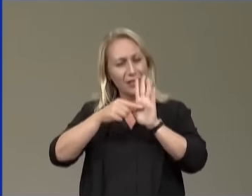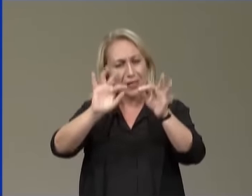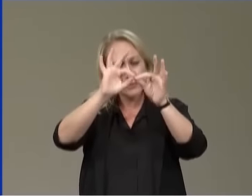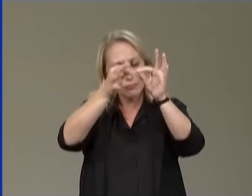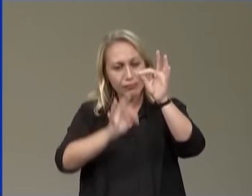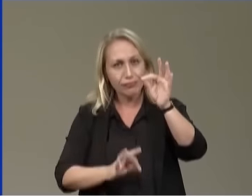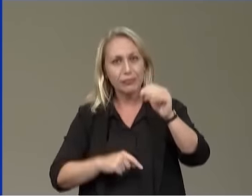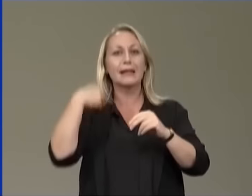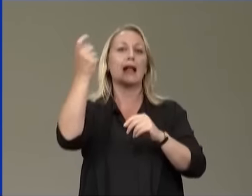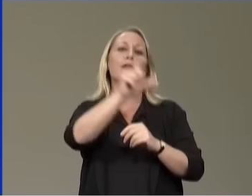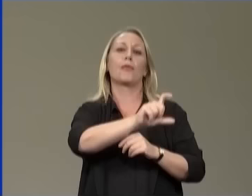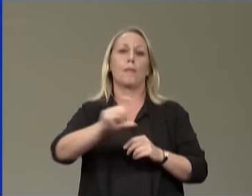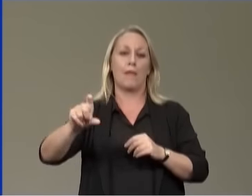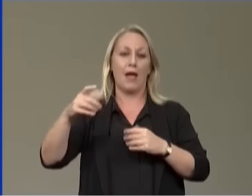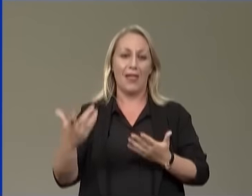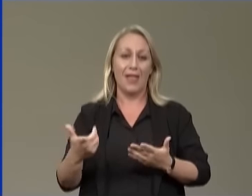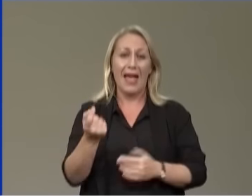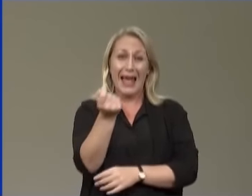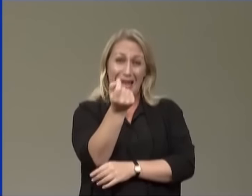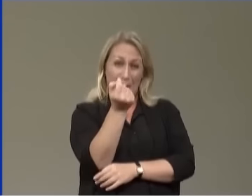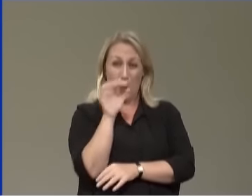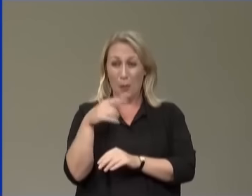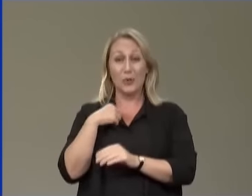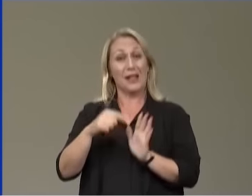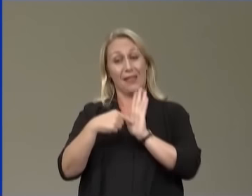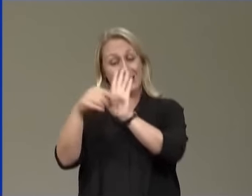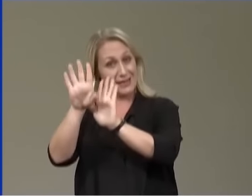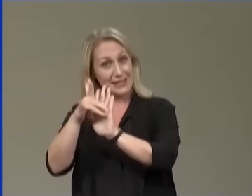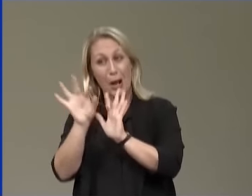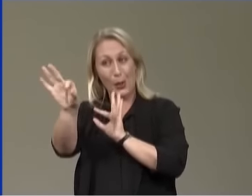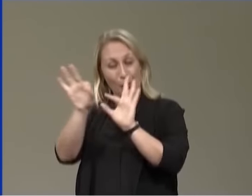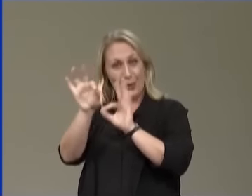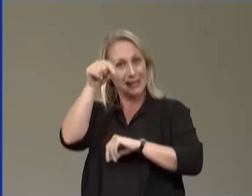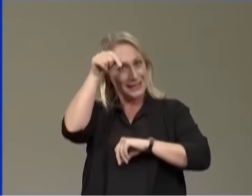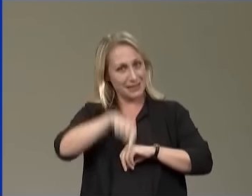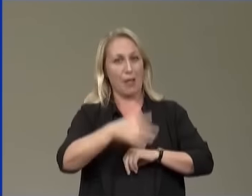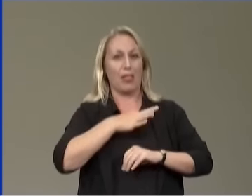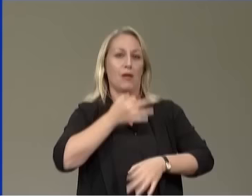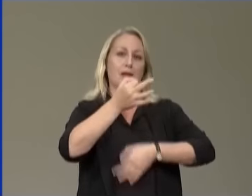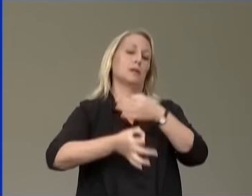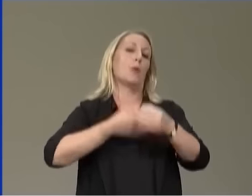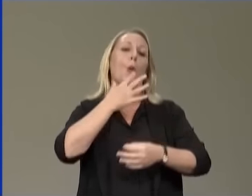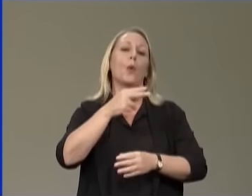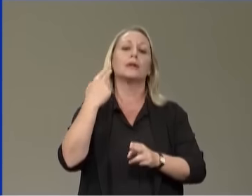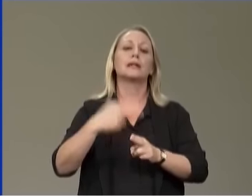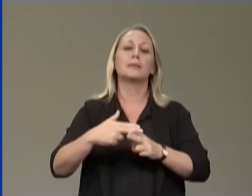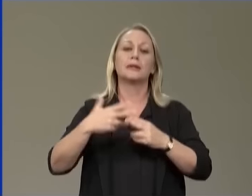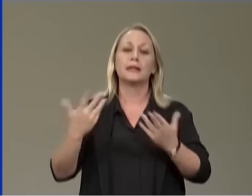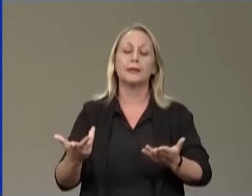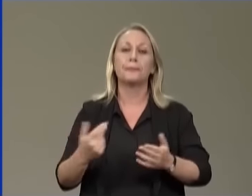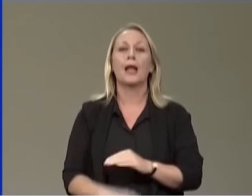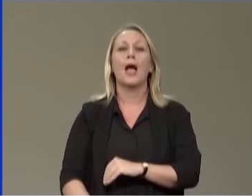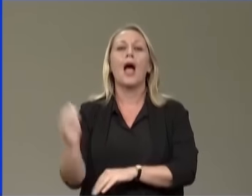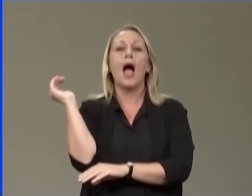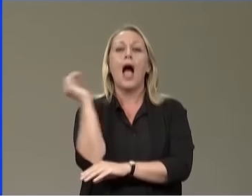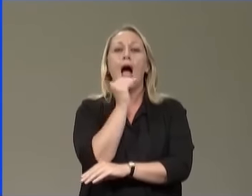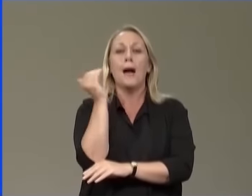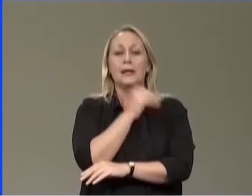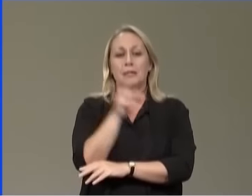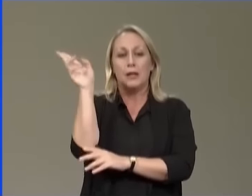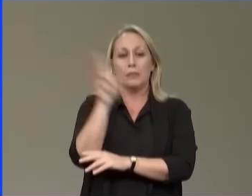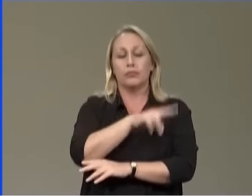την επόμενη εβδομάδα. Επιτρέψτε μου να ξεχωρίσω κάποια όμως, τα οποία θεωρώ ότι έχουν ιδιαίτερη αξία. Την άμεση κατάργηση